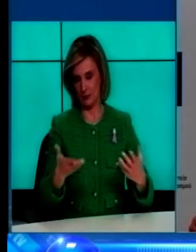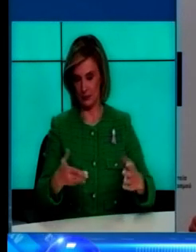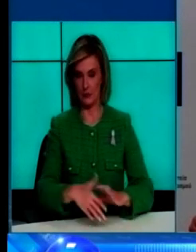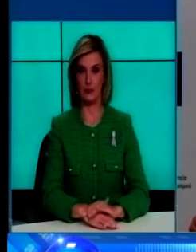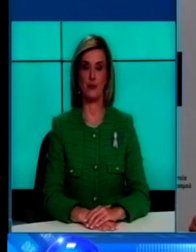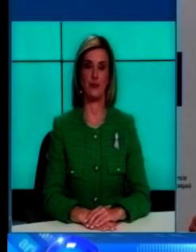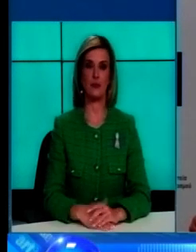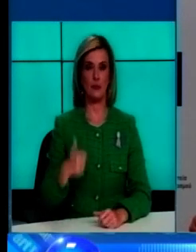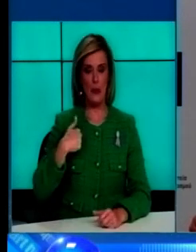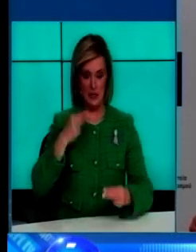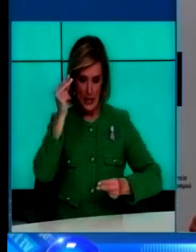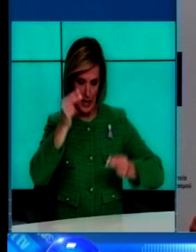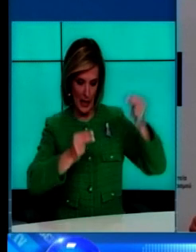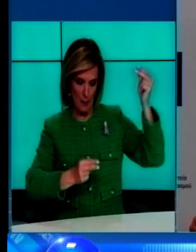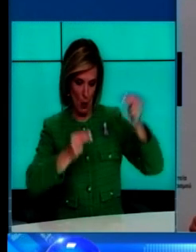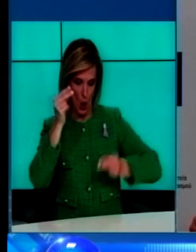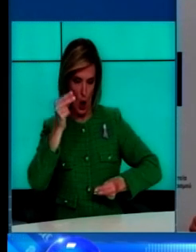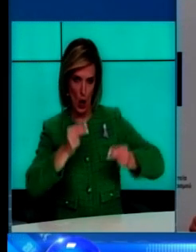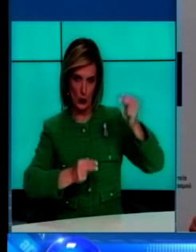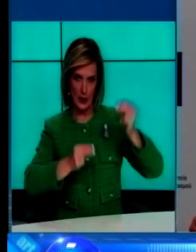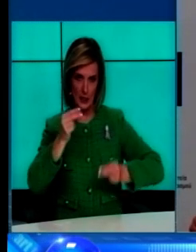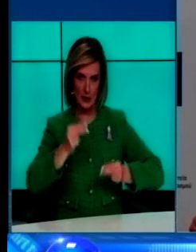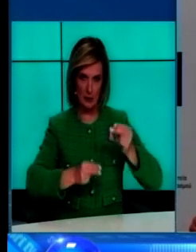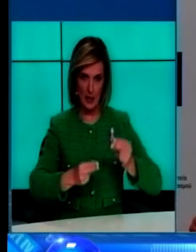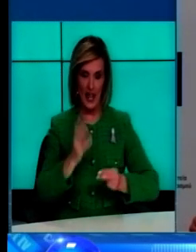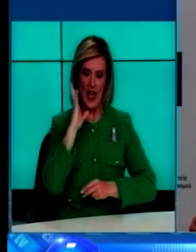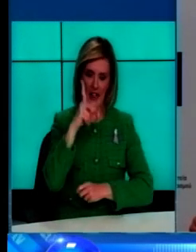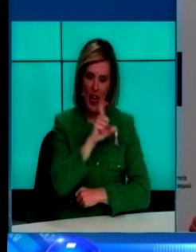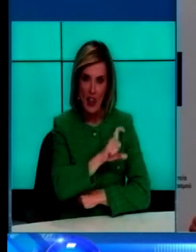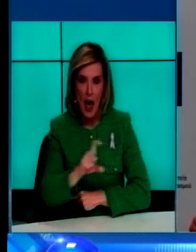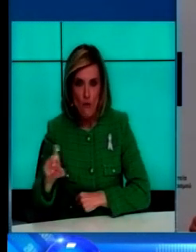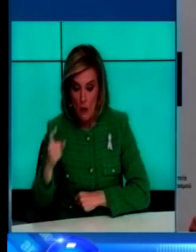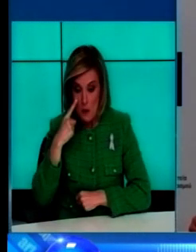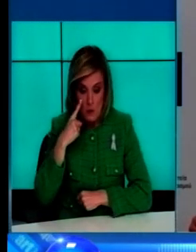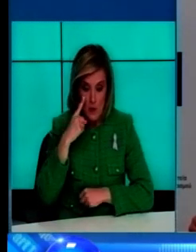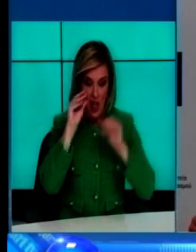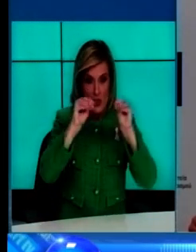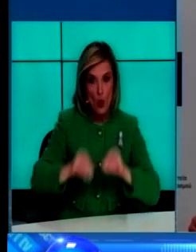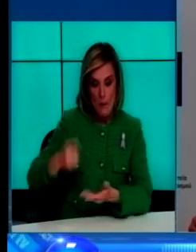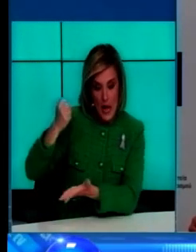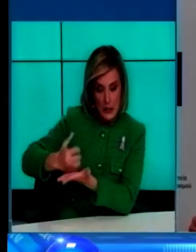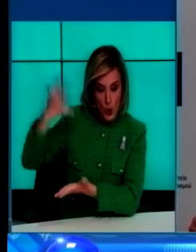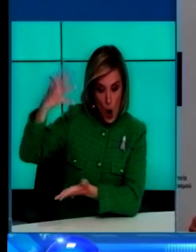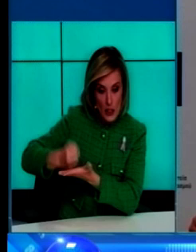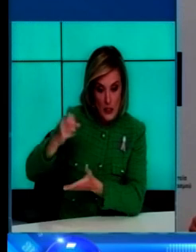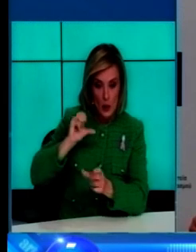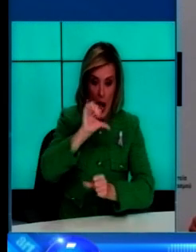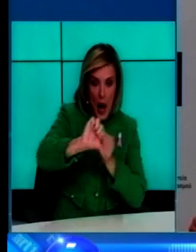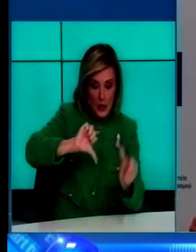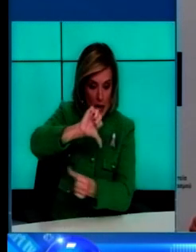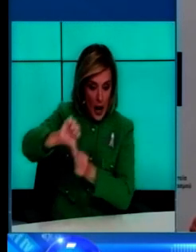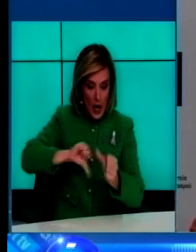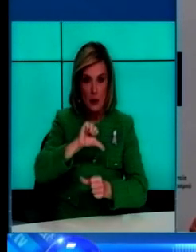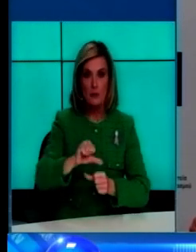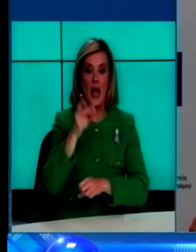Οι υπολογισμοί μας γίνανε για κάθε εβδομάδα της περίοδου της μελέτης, όπως επίσης και για τον πληθυσμό σε κίνδυνο και